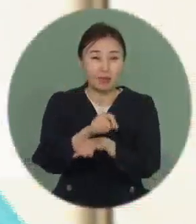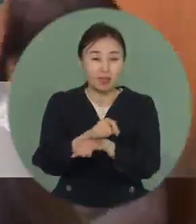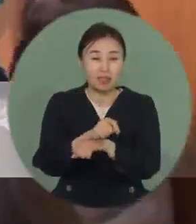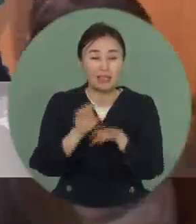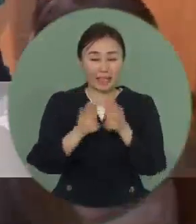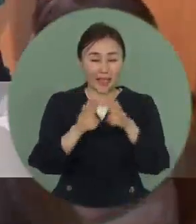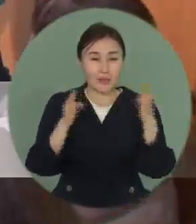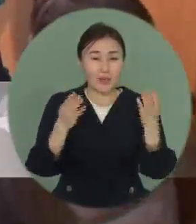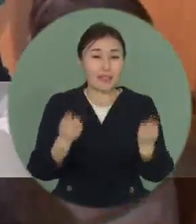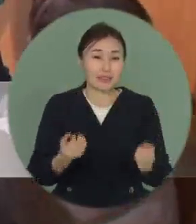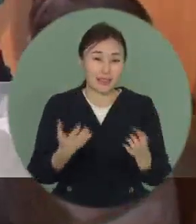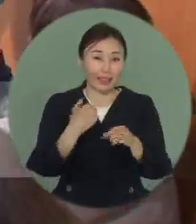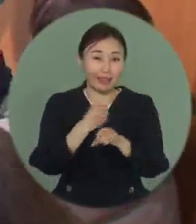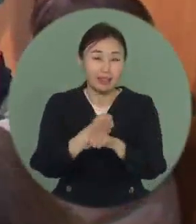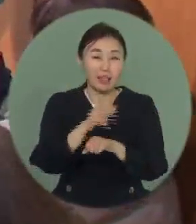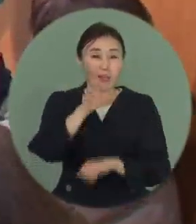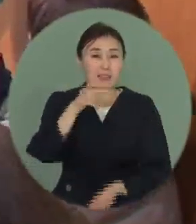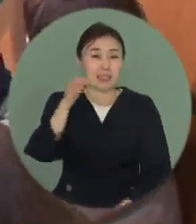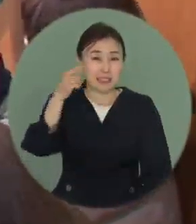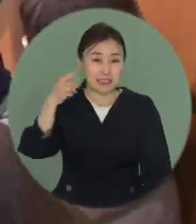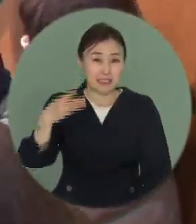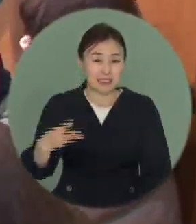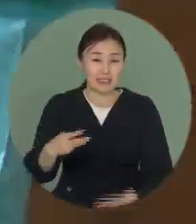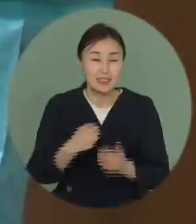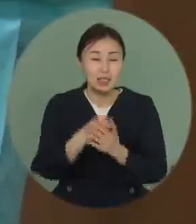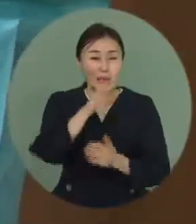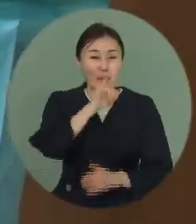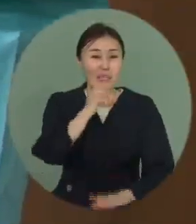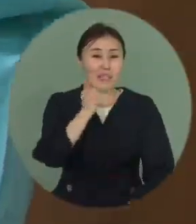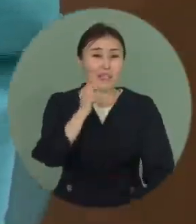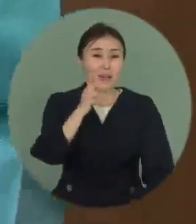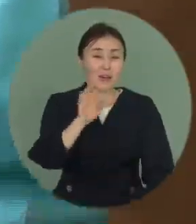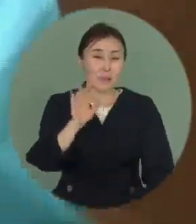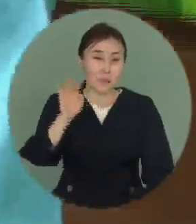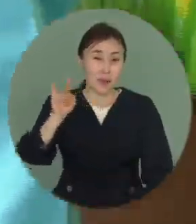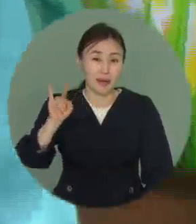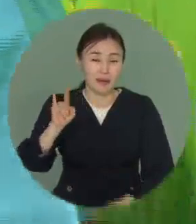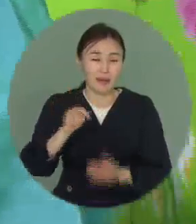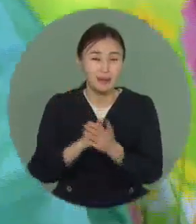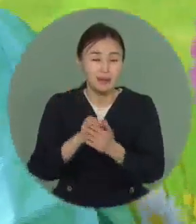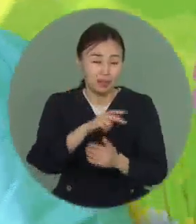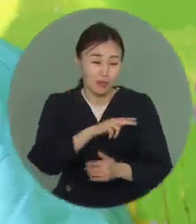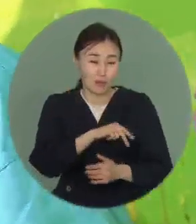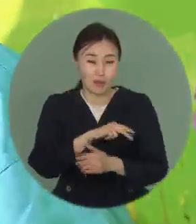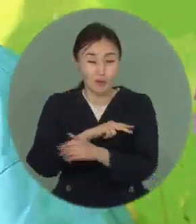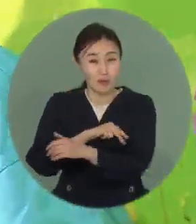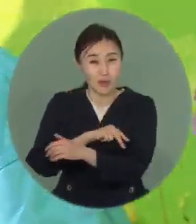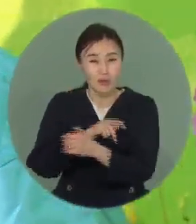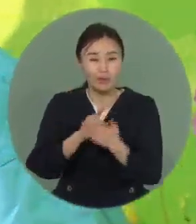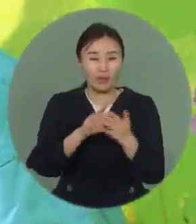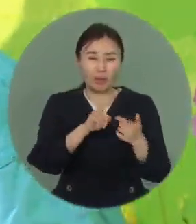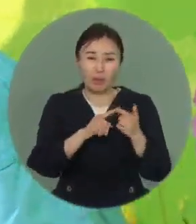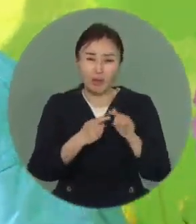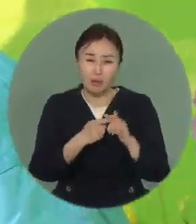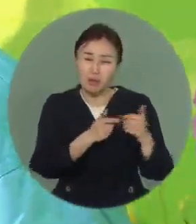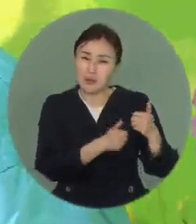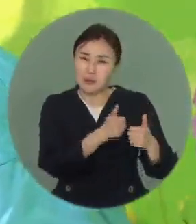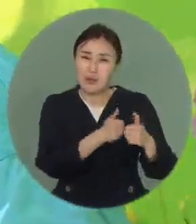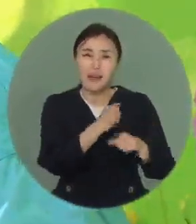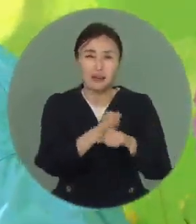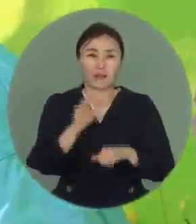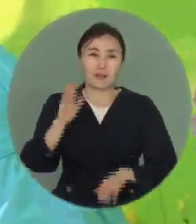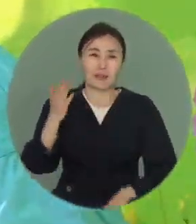예정입니다 광산은 민주당 민배 의원의 지역구로 이대표와 민의원 간의 치열한 대결이